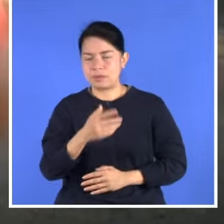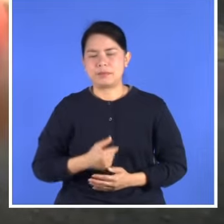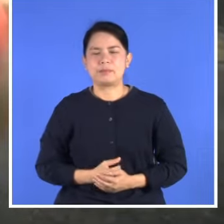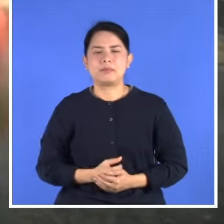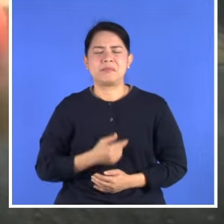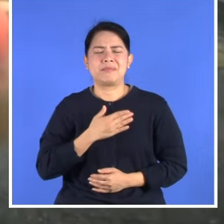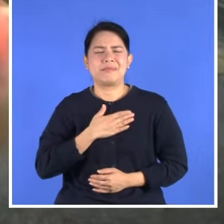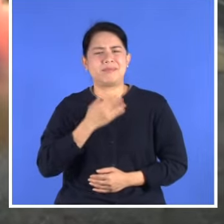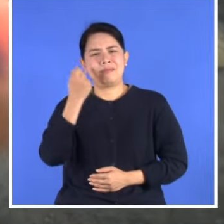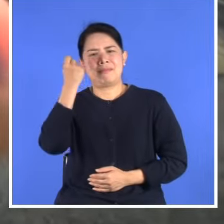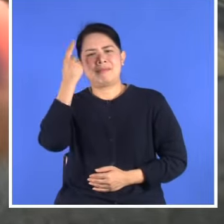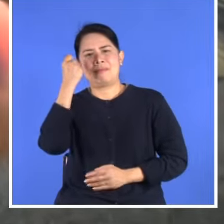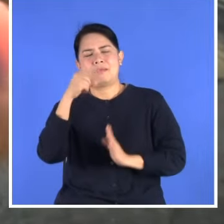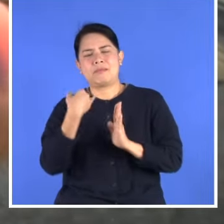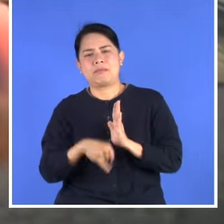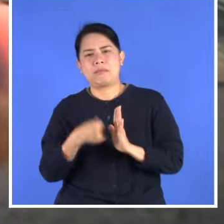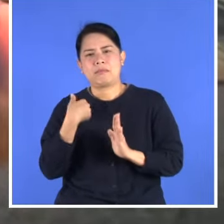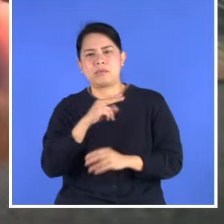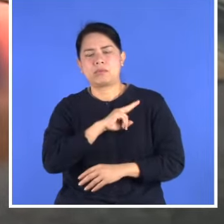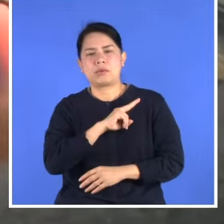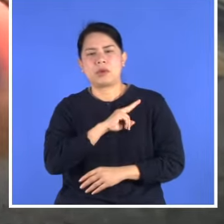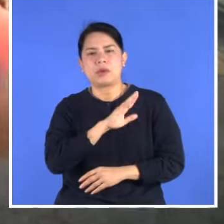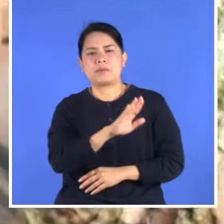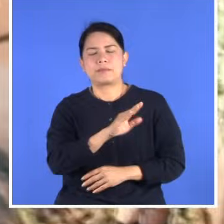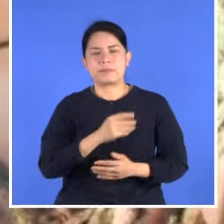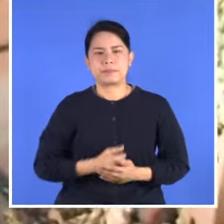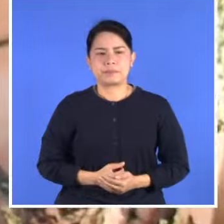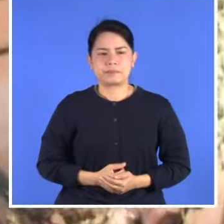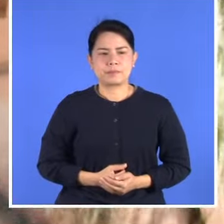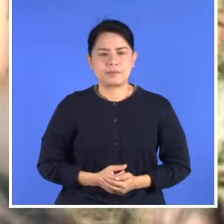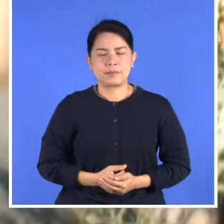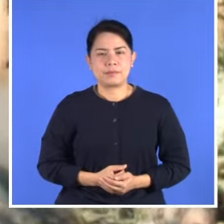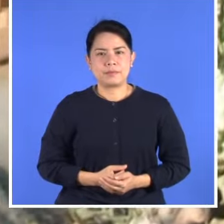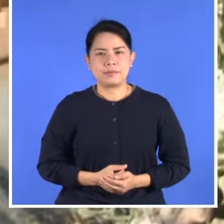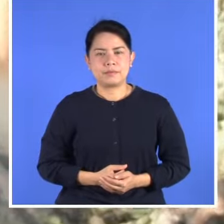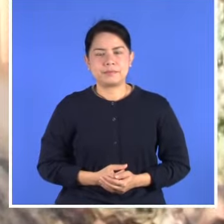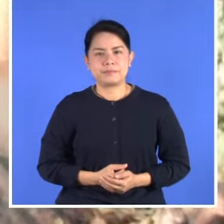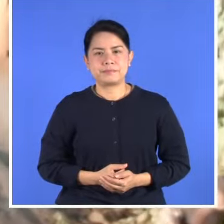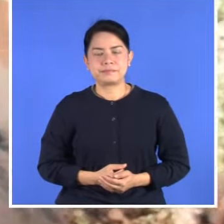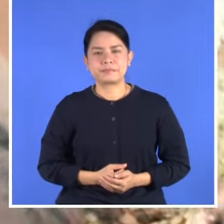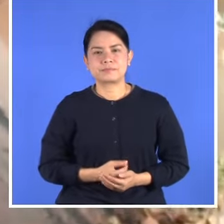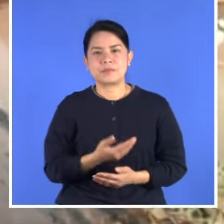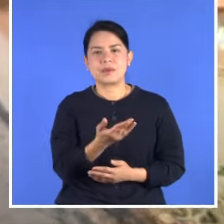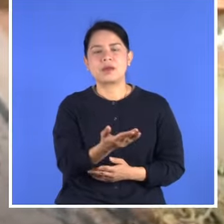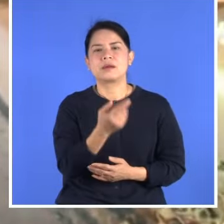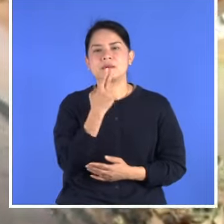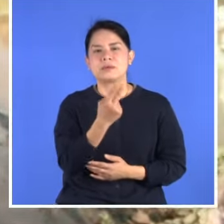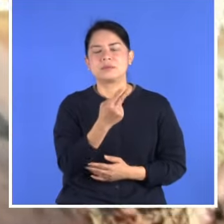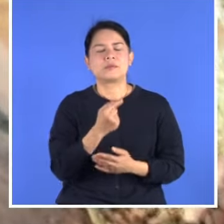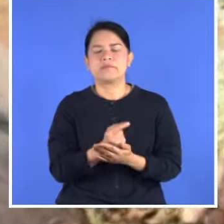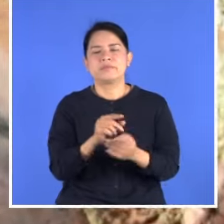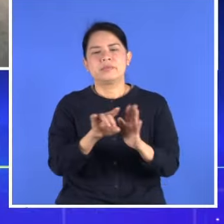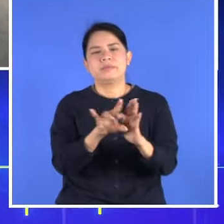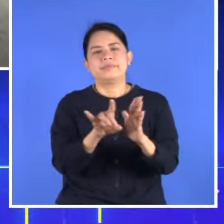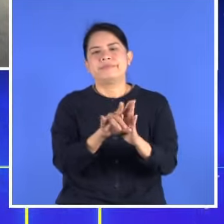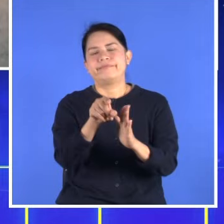องพูดเองสุดท้ายไม่มีใครเห็นเลยฮะนอกจากตำรวจแล้วก็เจ้าของร้านเนี่ยเขาเรียกว่าหมอบกระแตแบบนี ้ นำตั